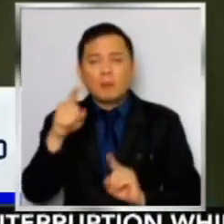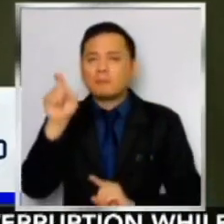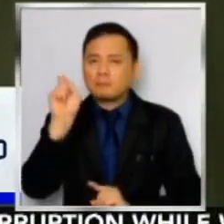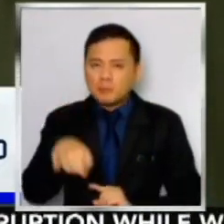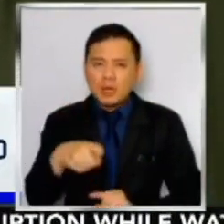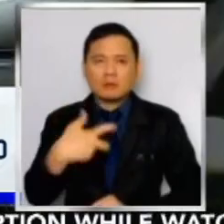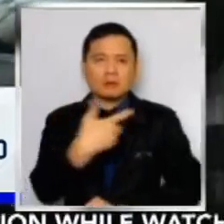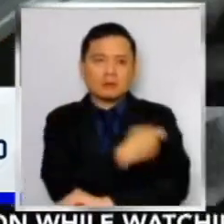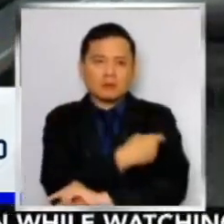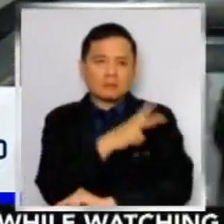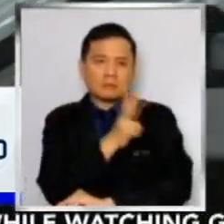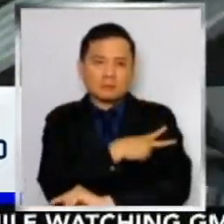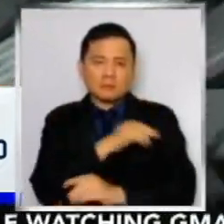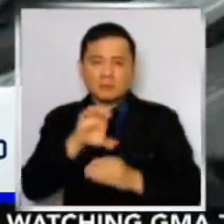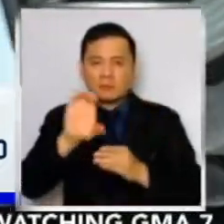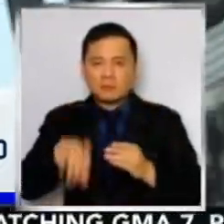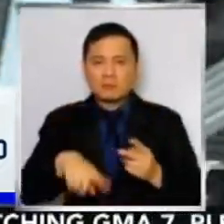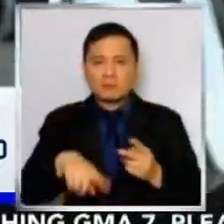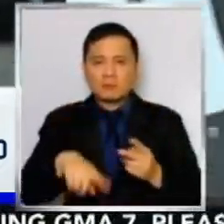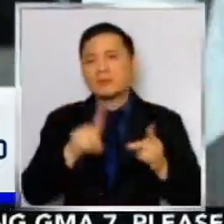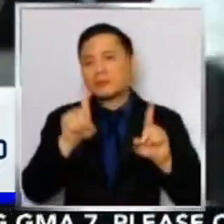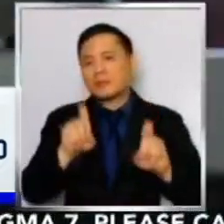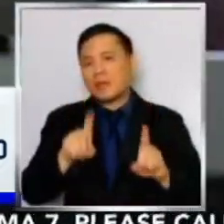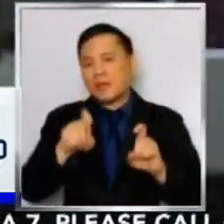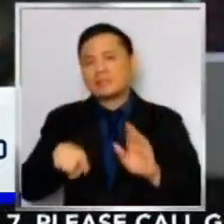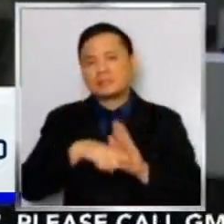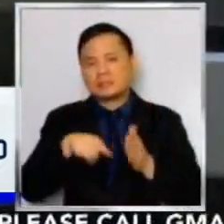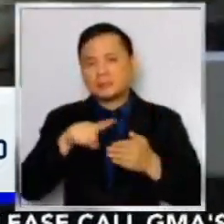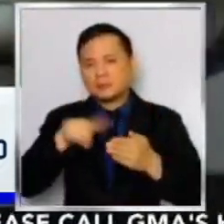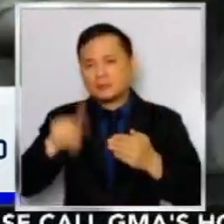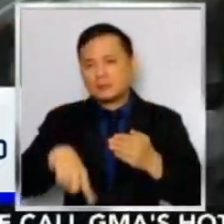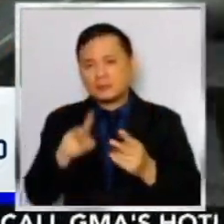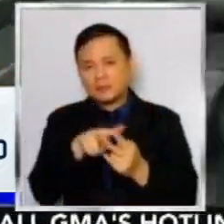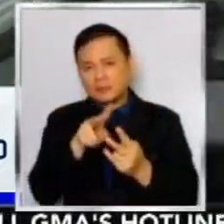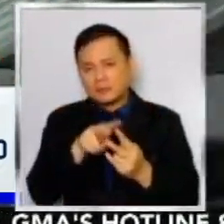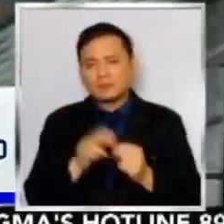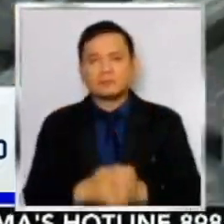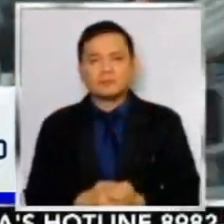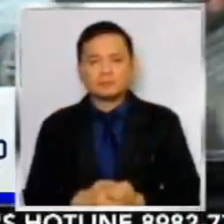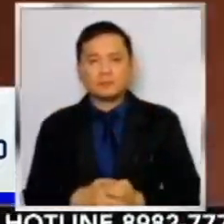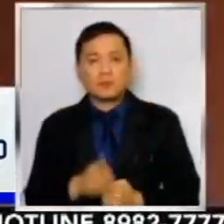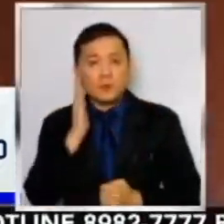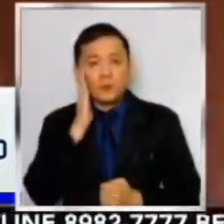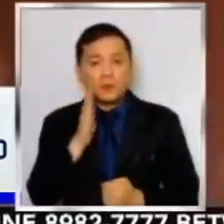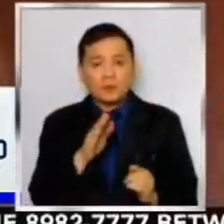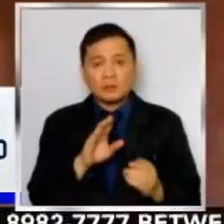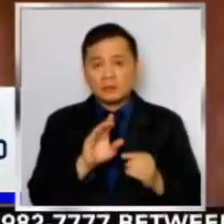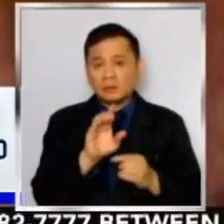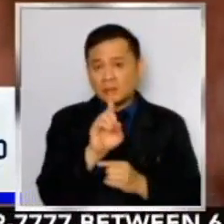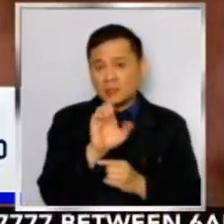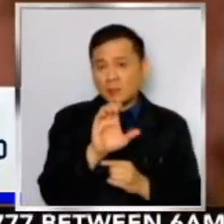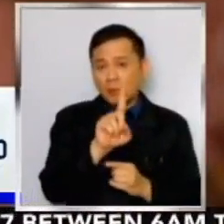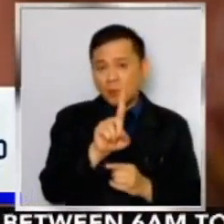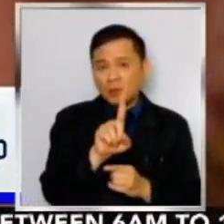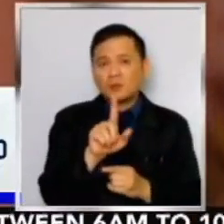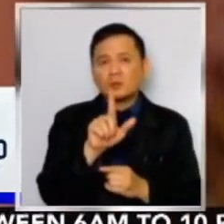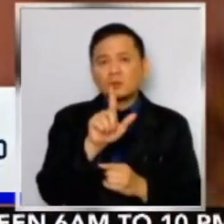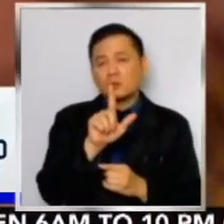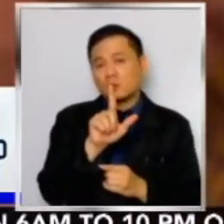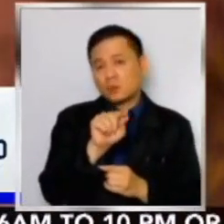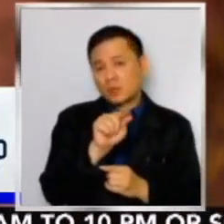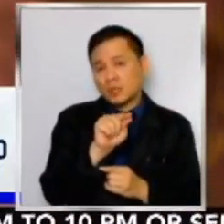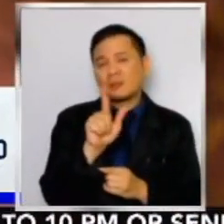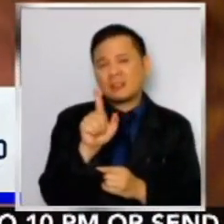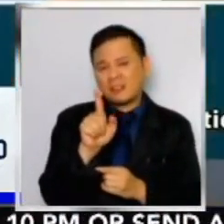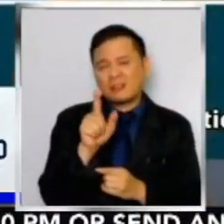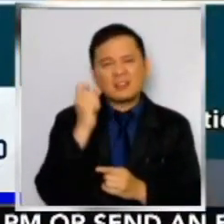RT-PCR test result. Magugunit ang nauna na itong inaprubahan magsimula noong December 1, 2021, pero naudlot dahil sa pagpasok ng